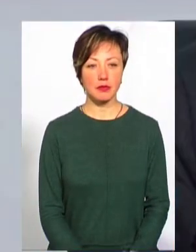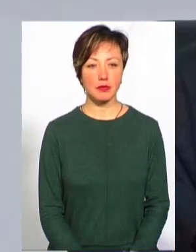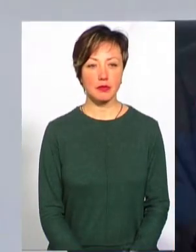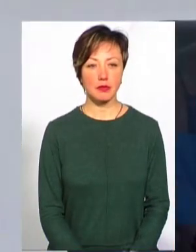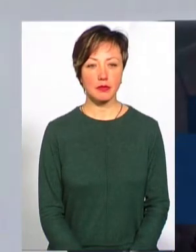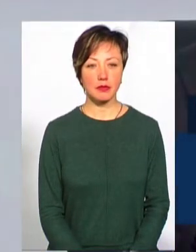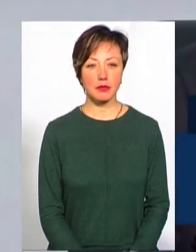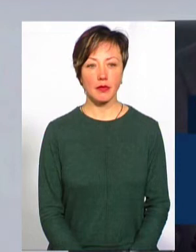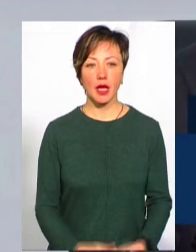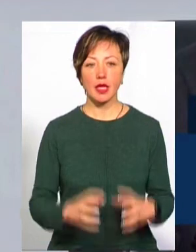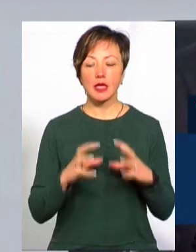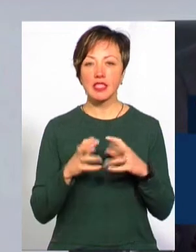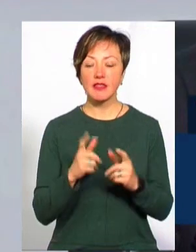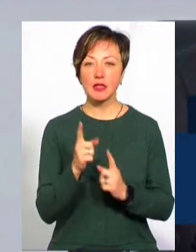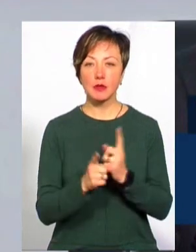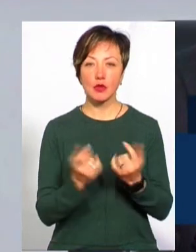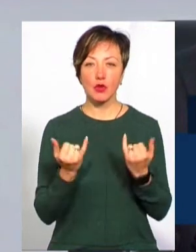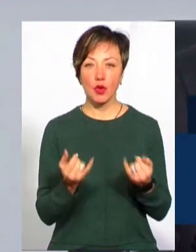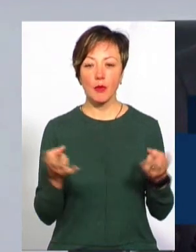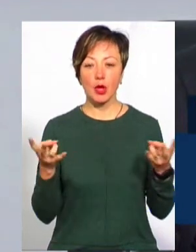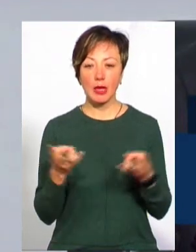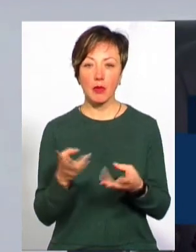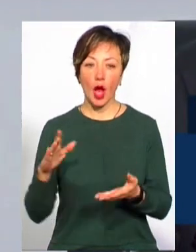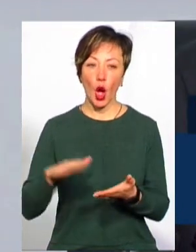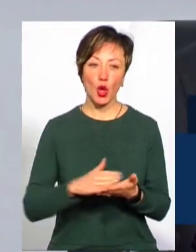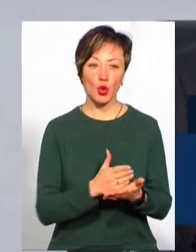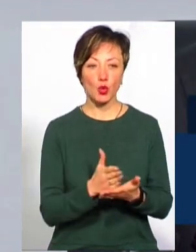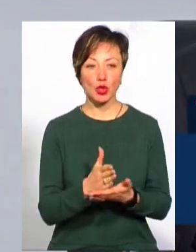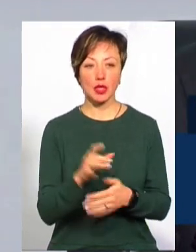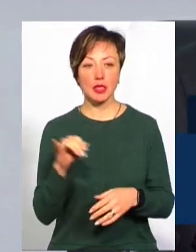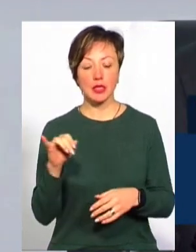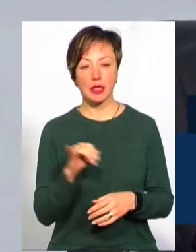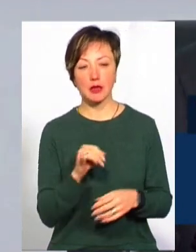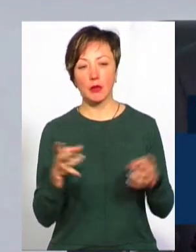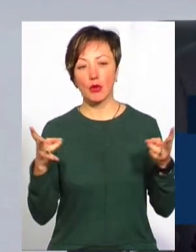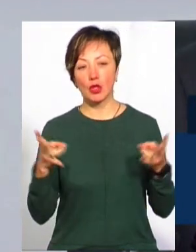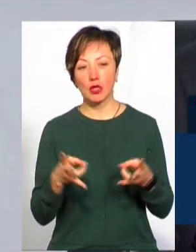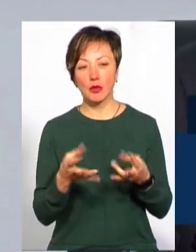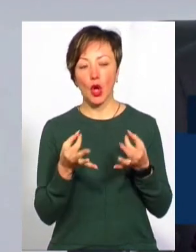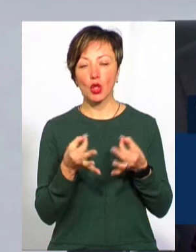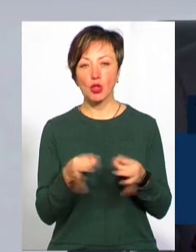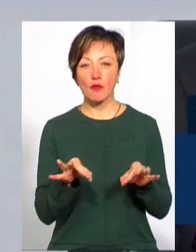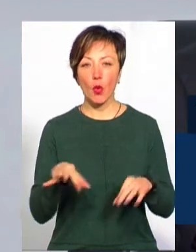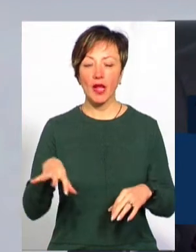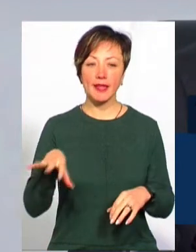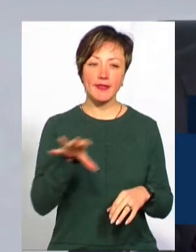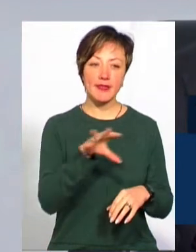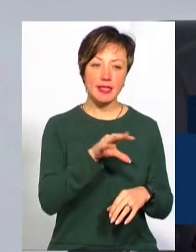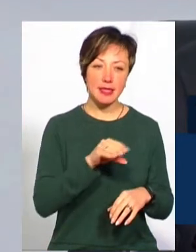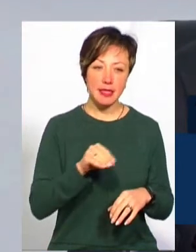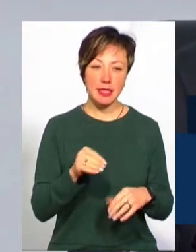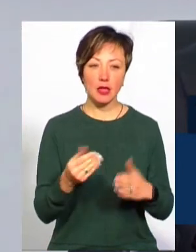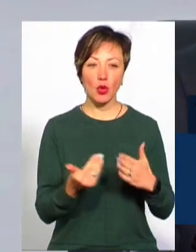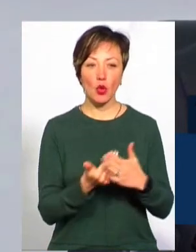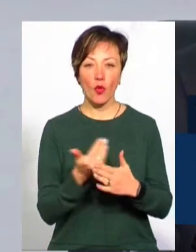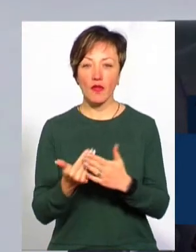Світ змінюється. Сьогодні потрібна гнучкість. І потрібно дозволити всі ті новітні